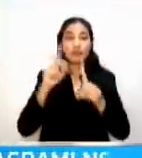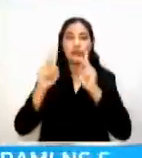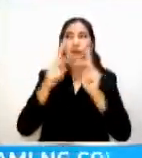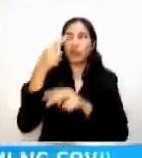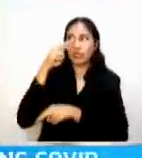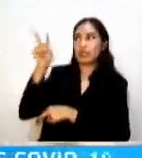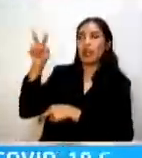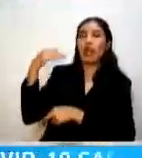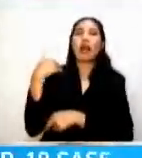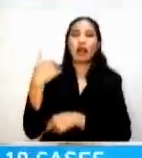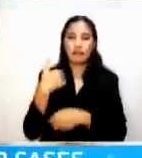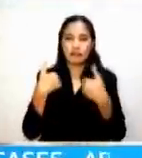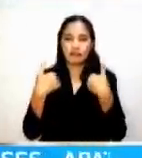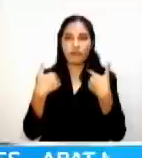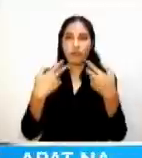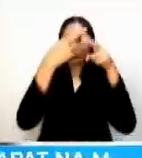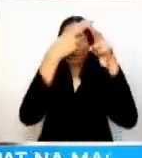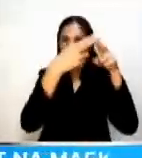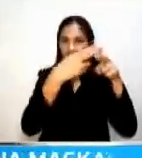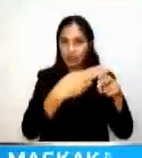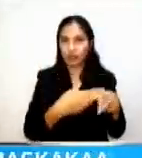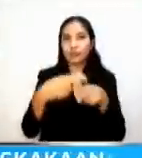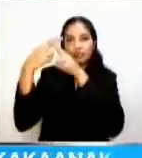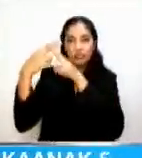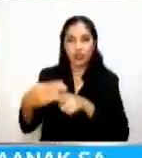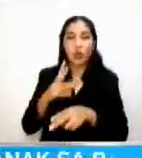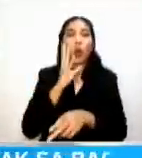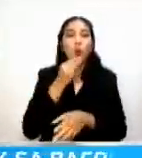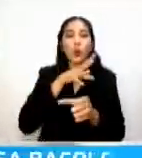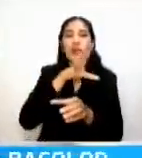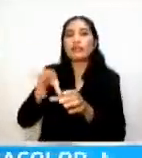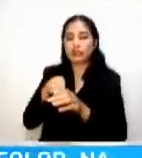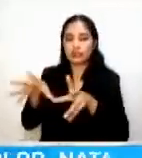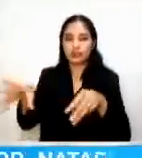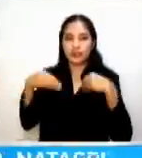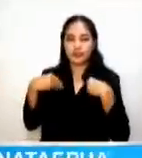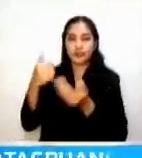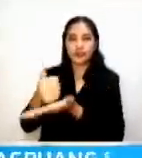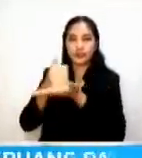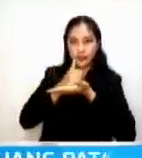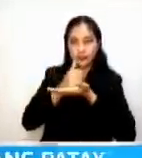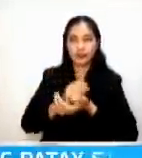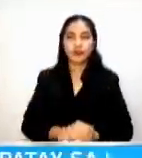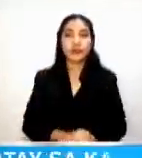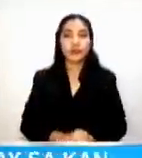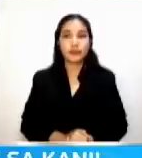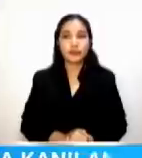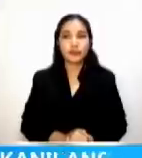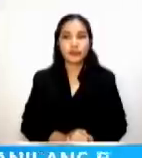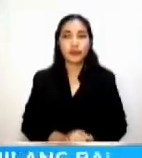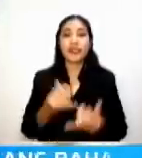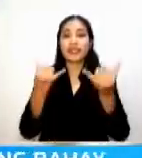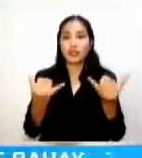mga pangalan ng mga makatatanggap ng ayuda. At sa pamamaraan po na ito, makakatiyak po tayo no,